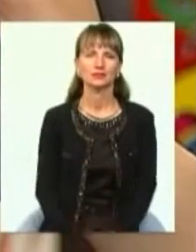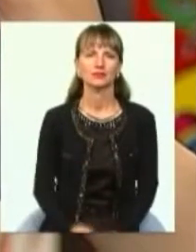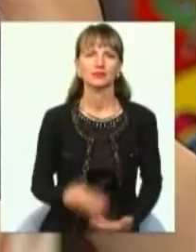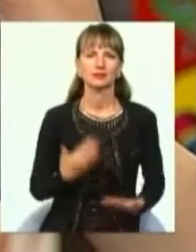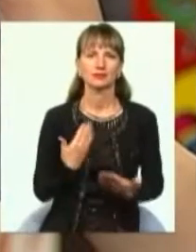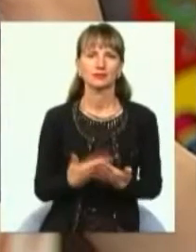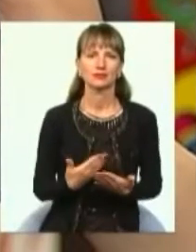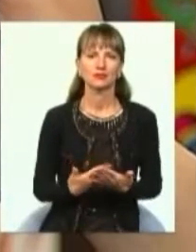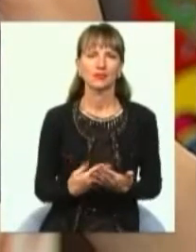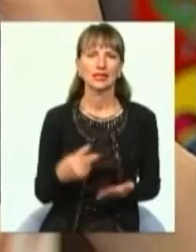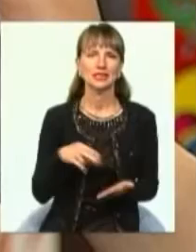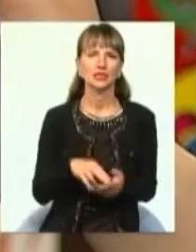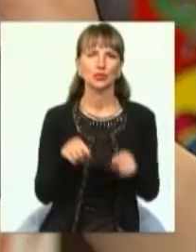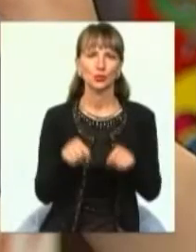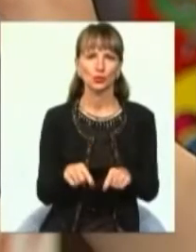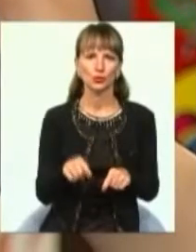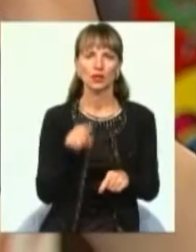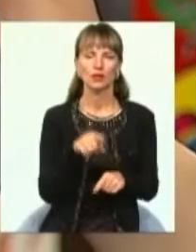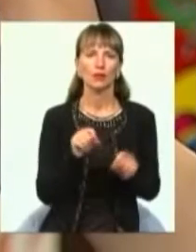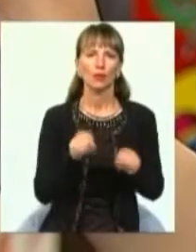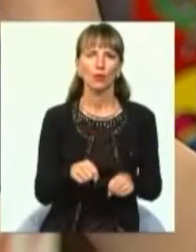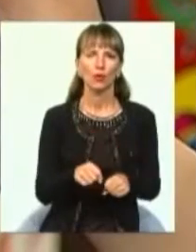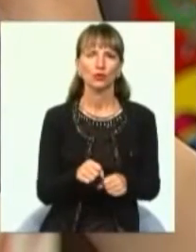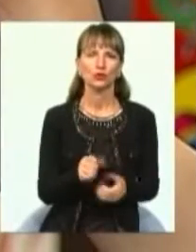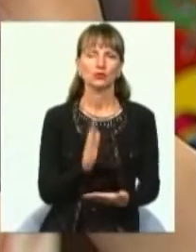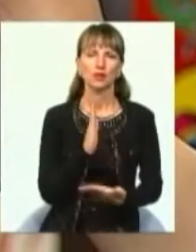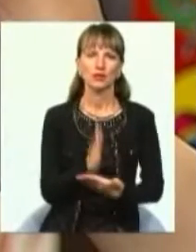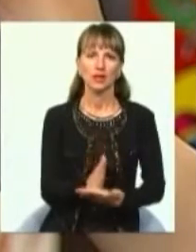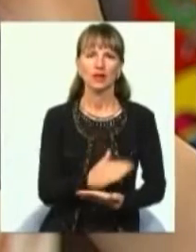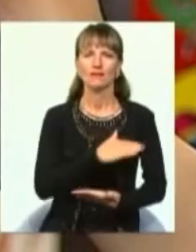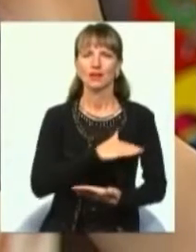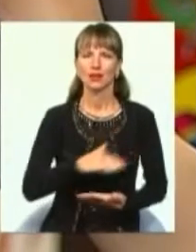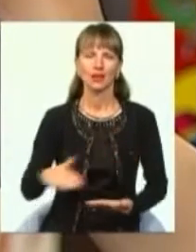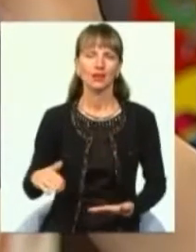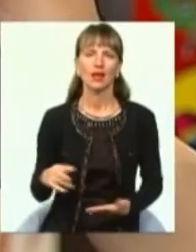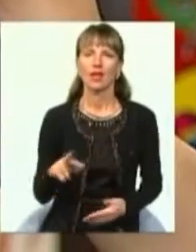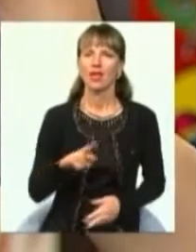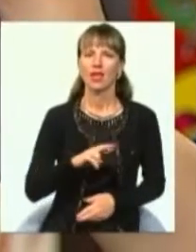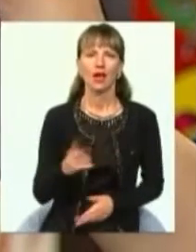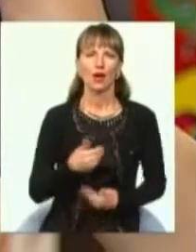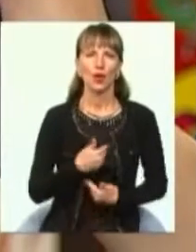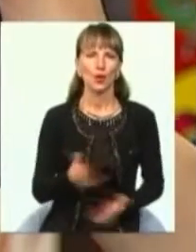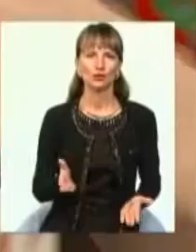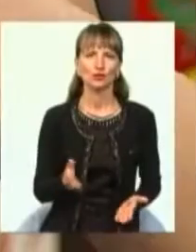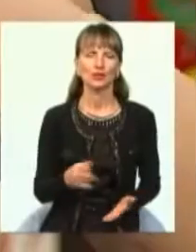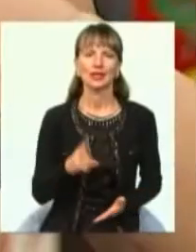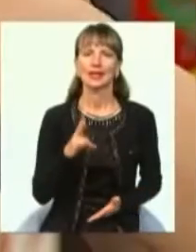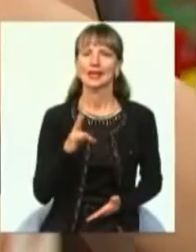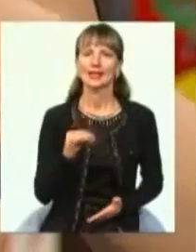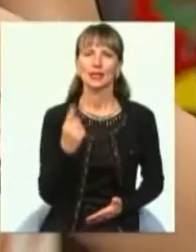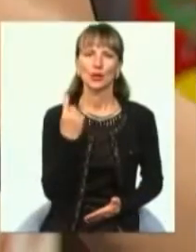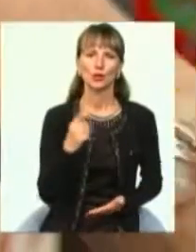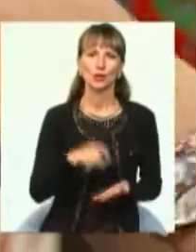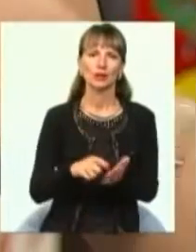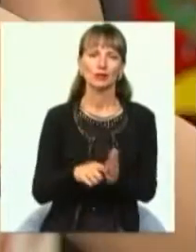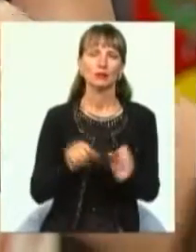наприклад, королева стоїть тут, вона може і горизонтально, і вертикально, і як хочете. І не на одну клітинку. Може вона або на